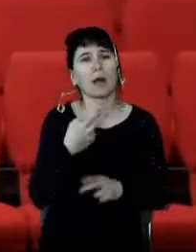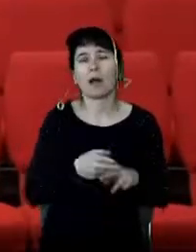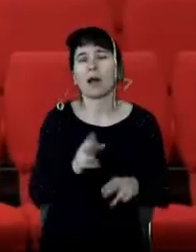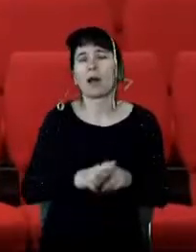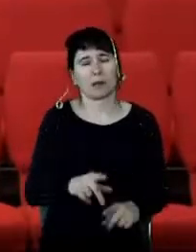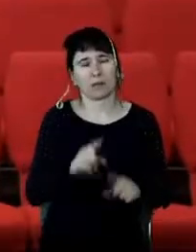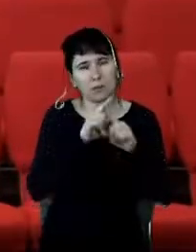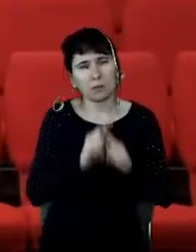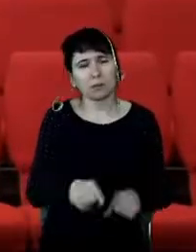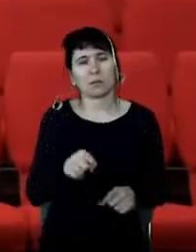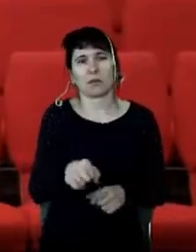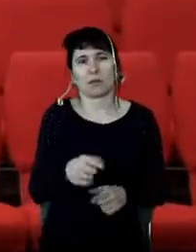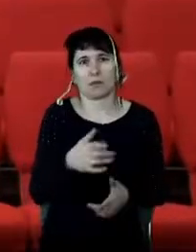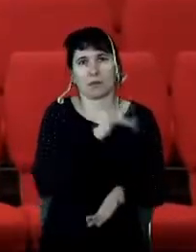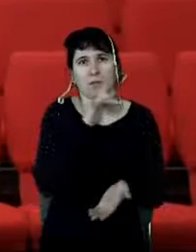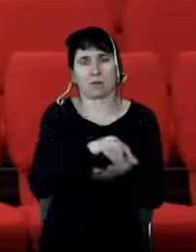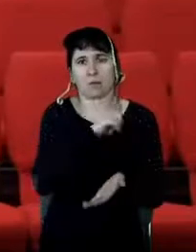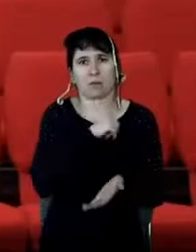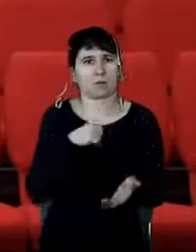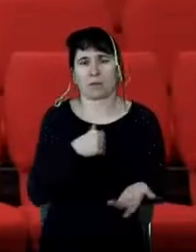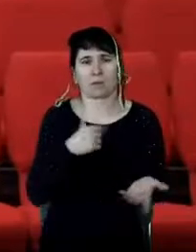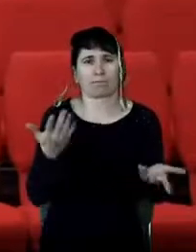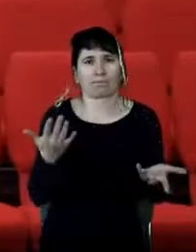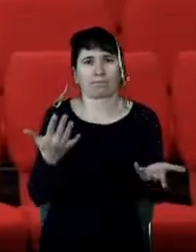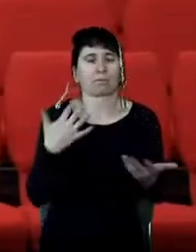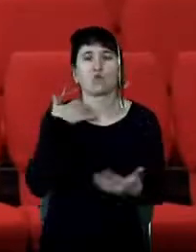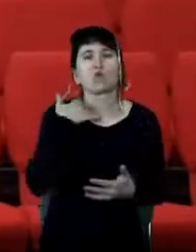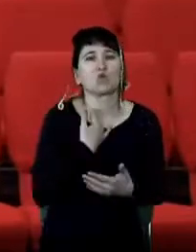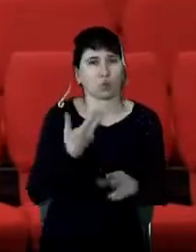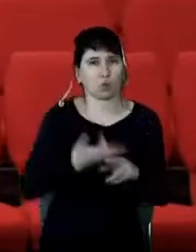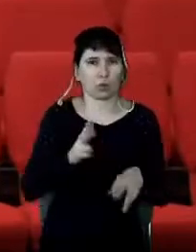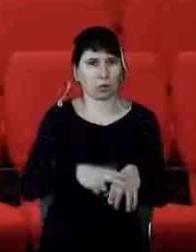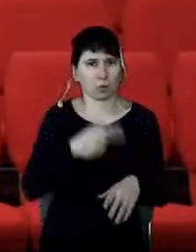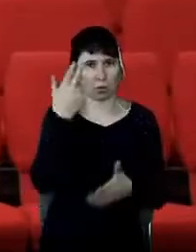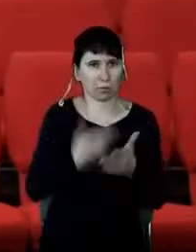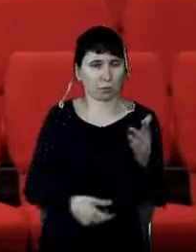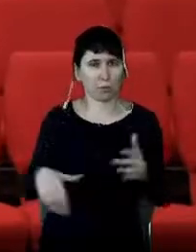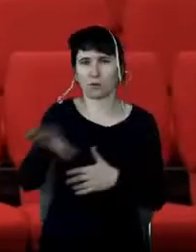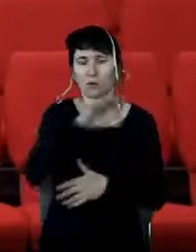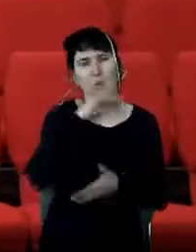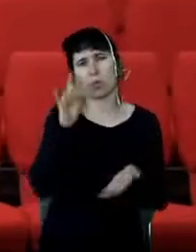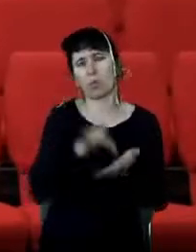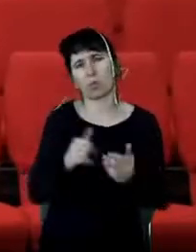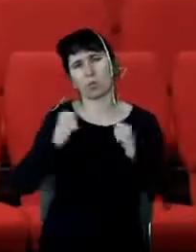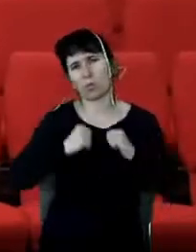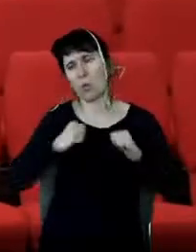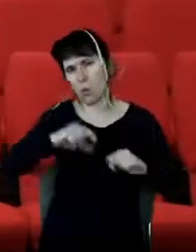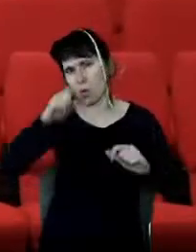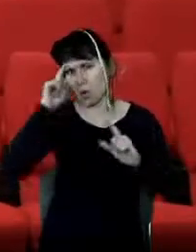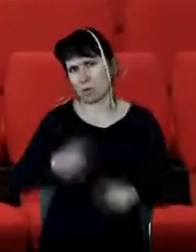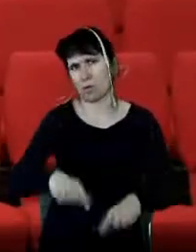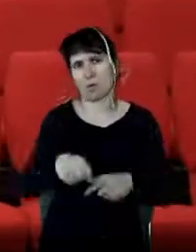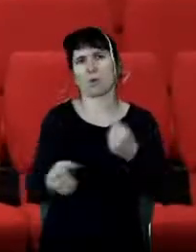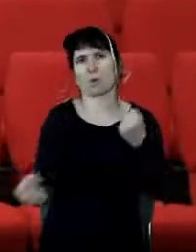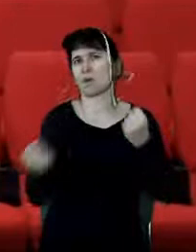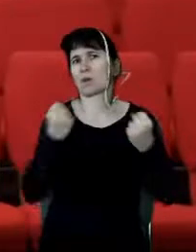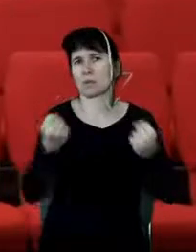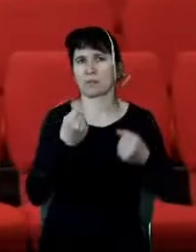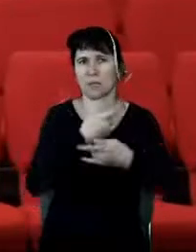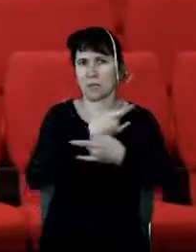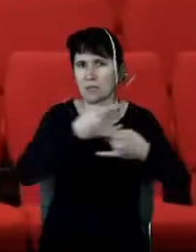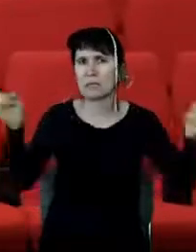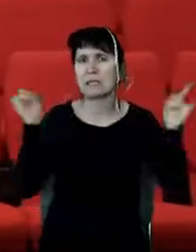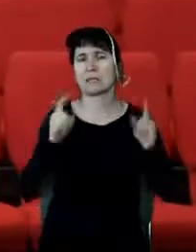була поразка саме для цього міста. Вони були укріплені, вони були зачинені